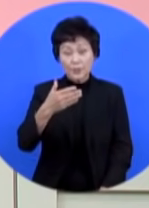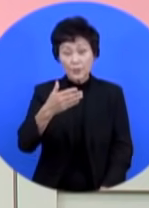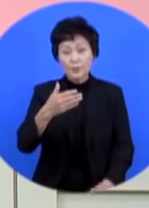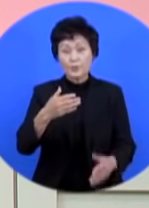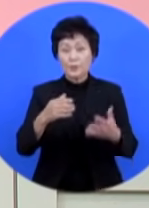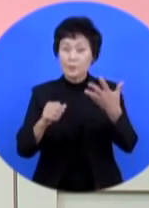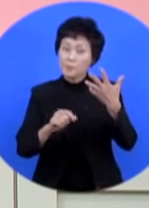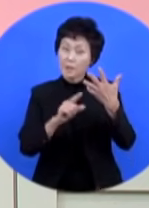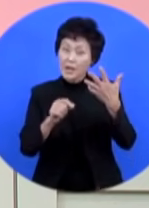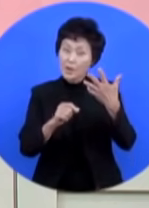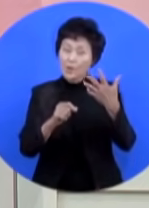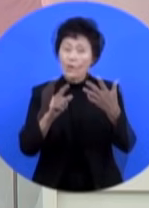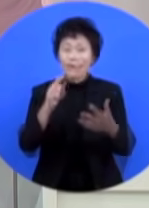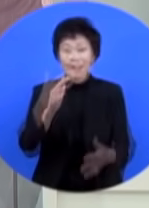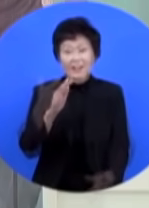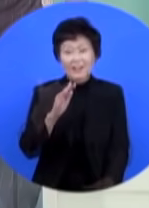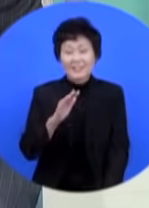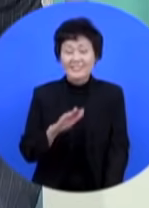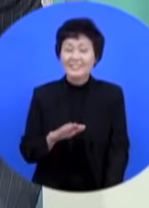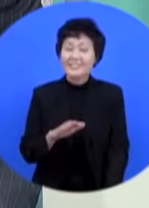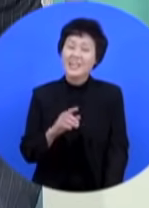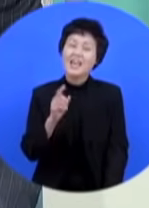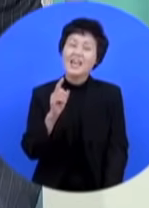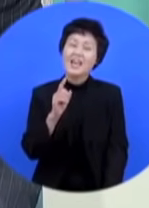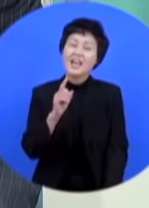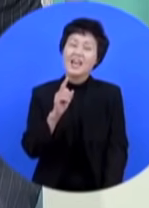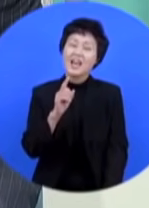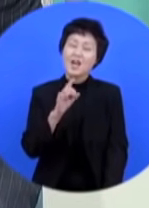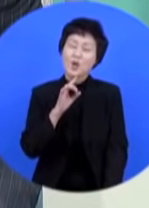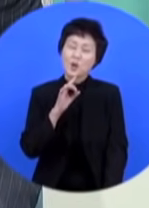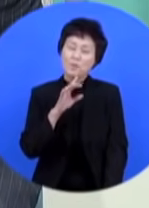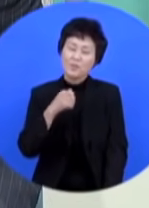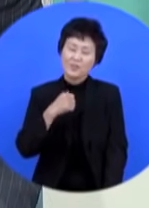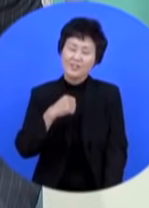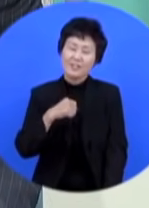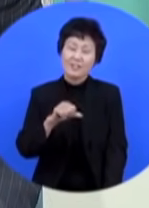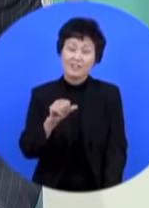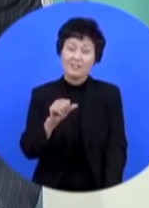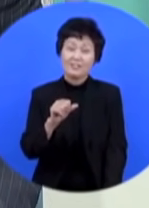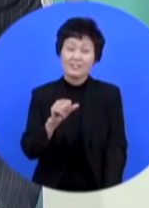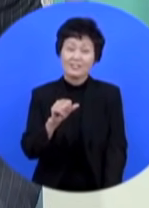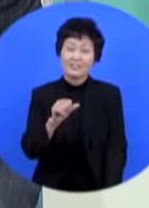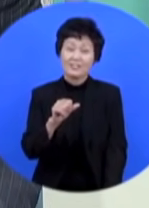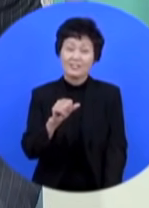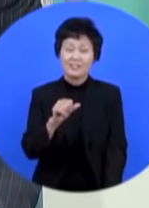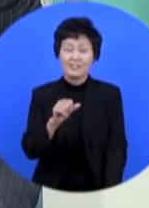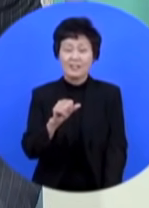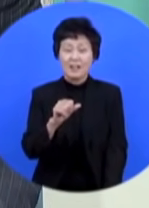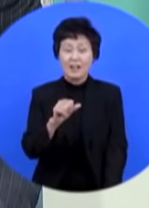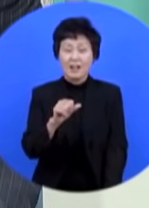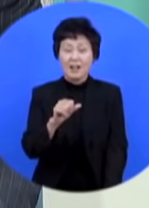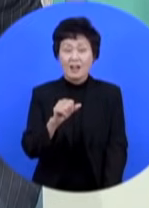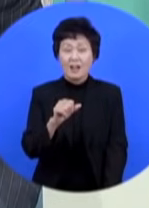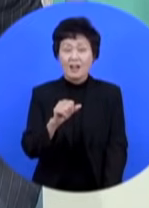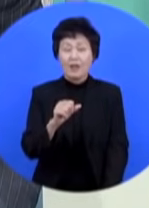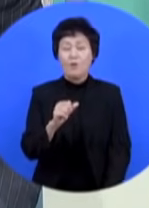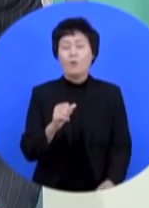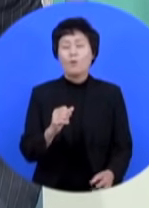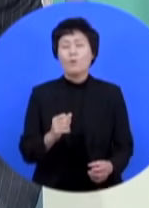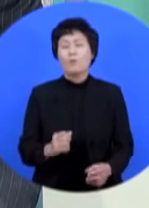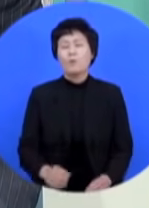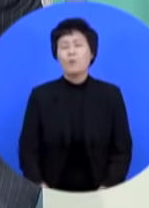지금 만 20년 지났습니다. 하나밖에 없는 아들. 정말 그 정말 딱